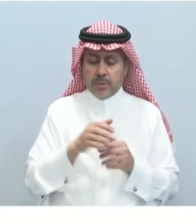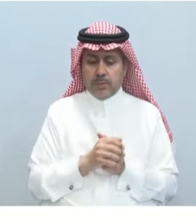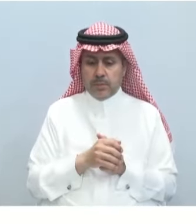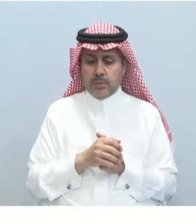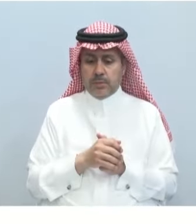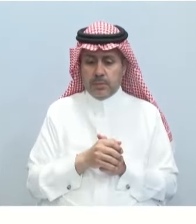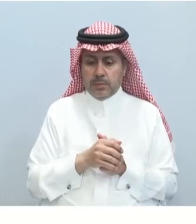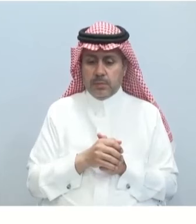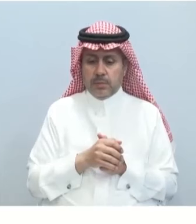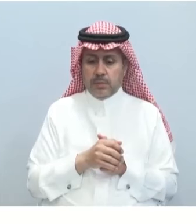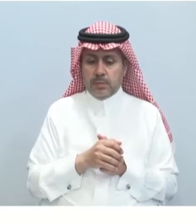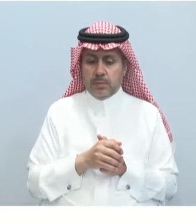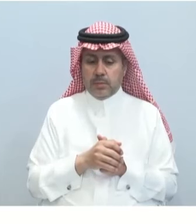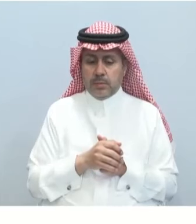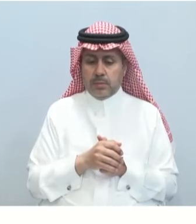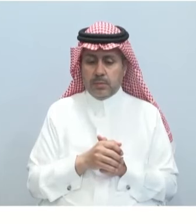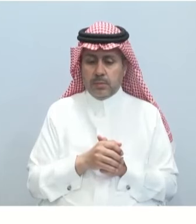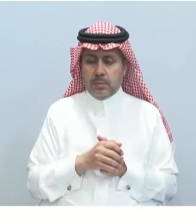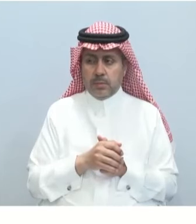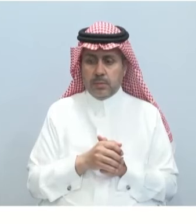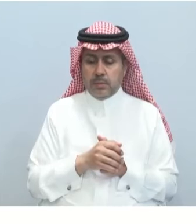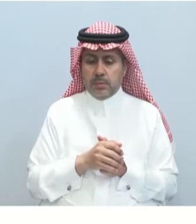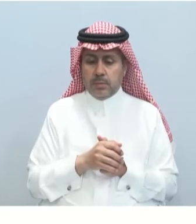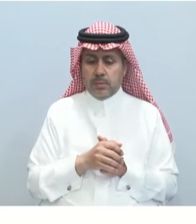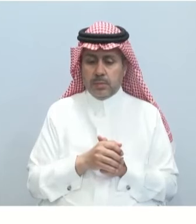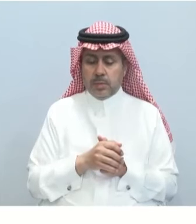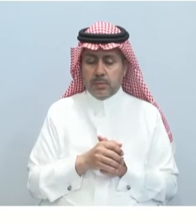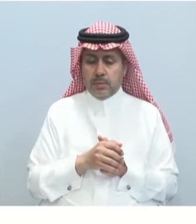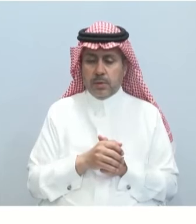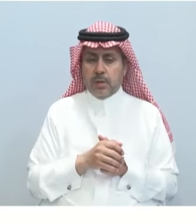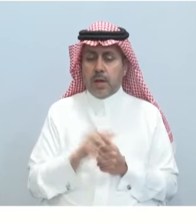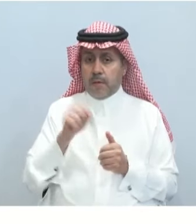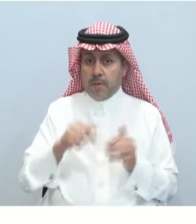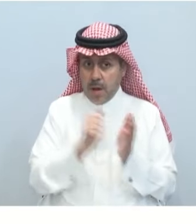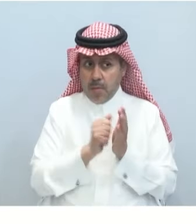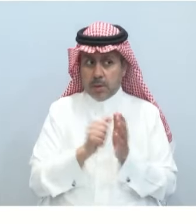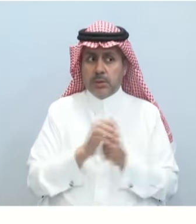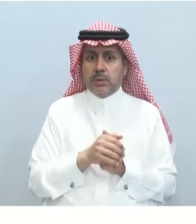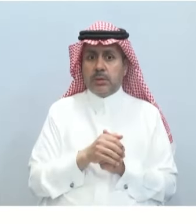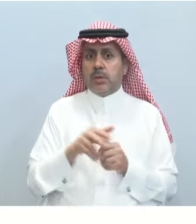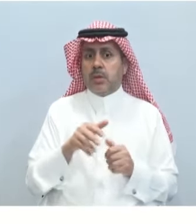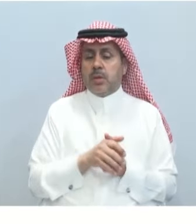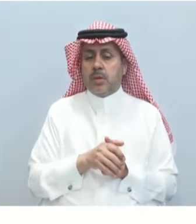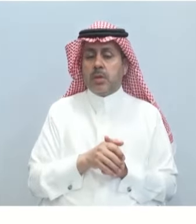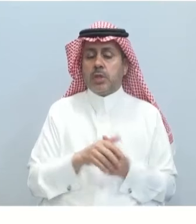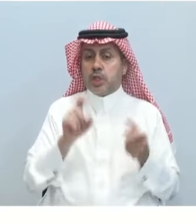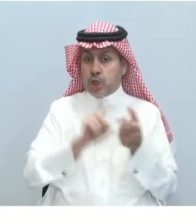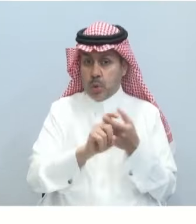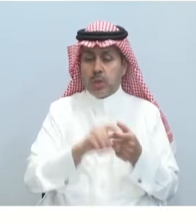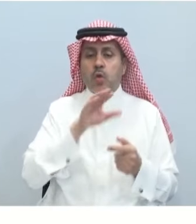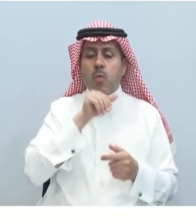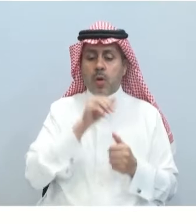الذي حصل لهذه البنت وهي هاجر من قبل من